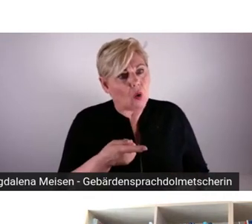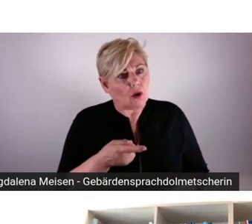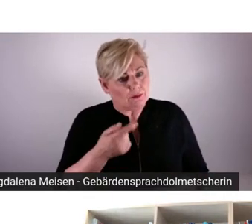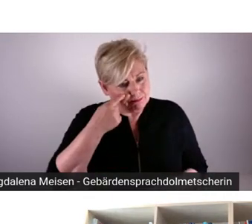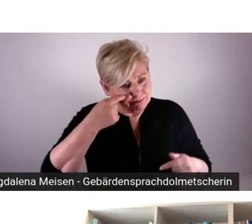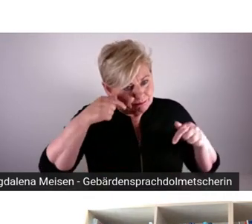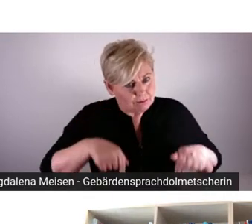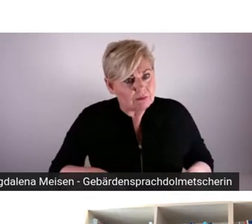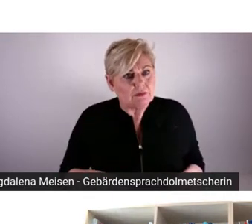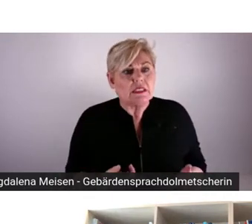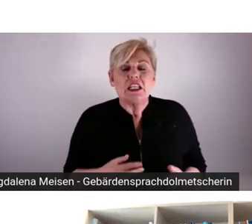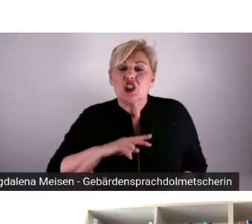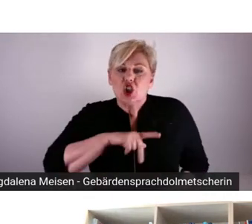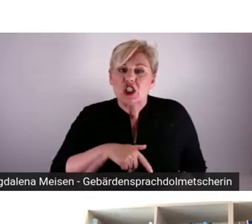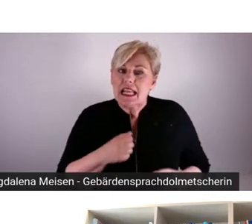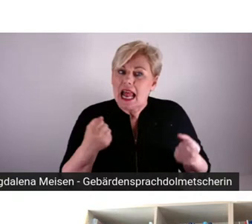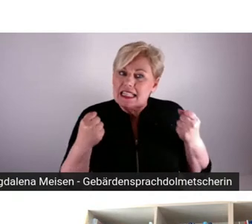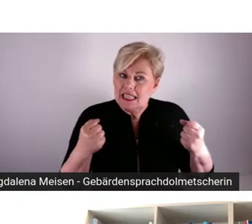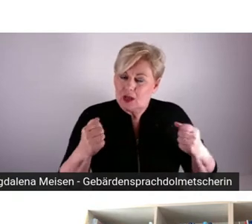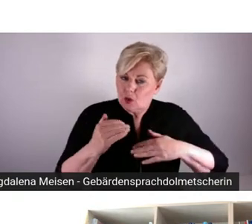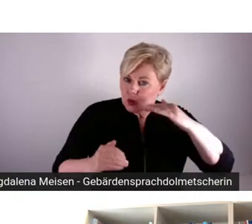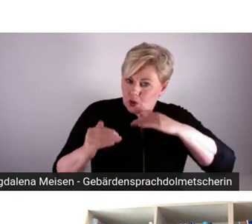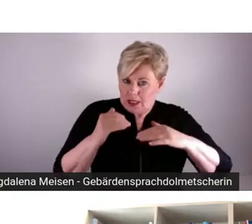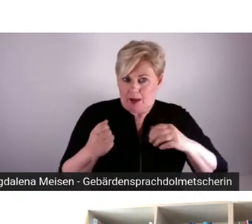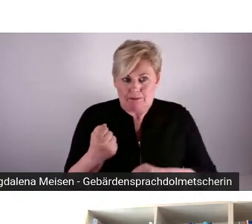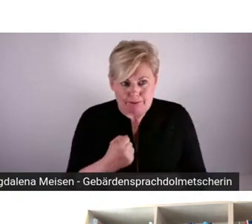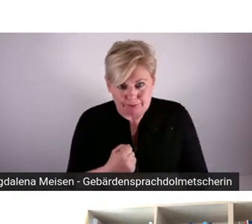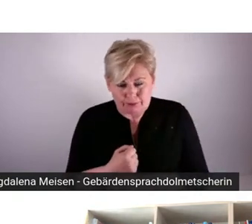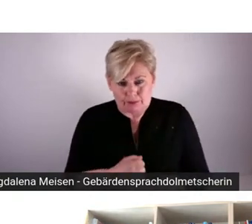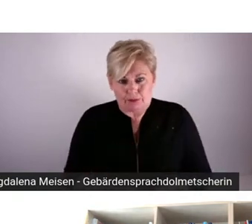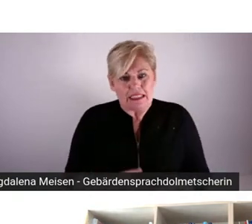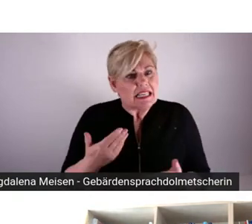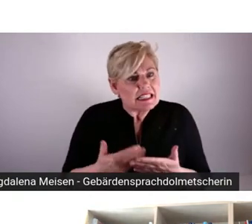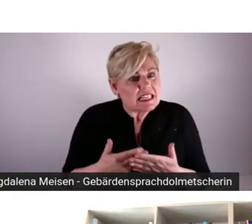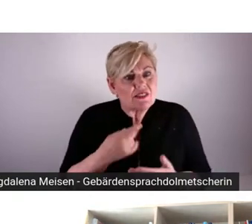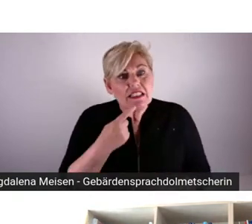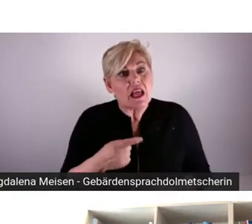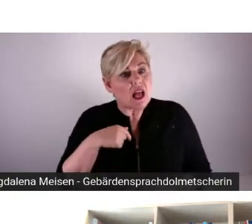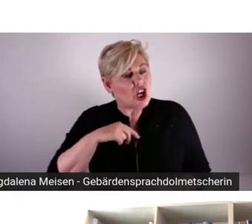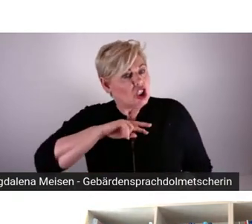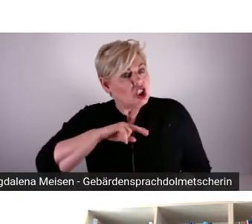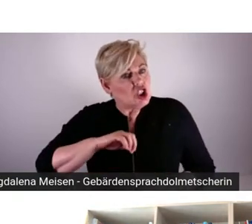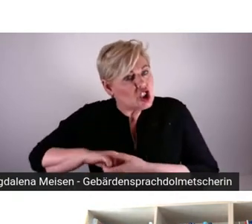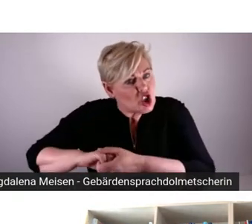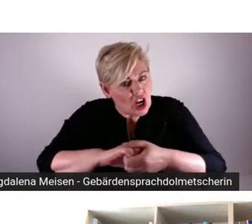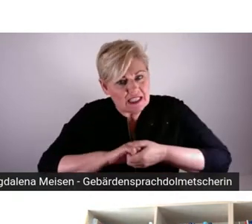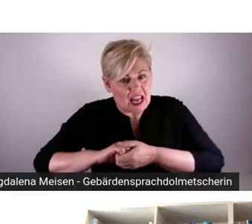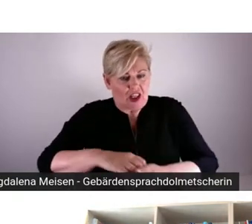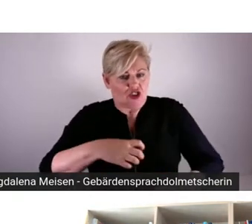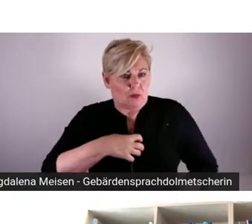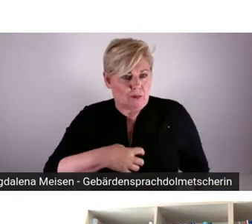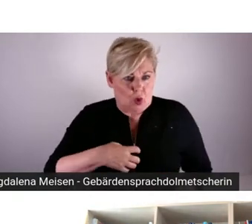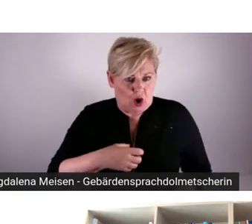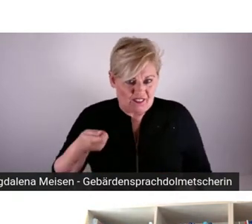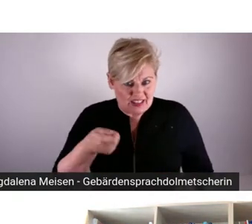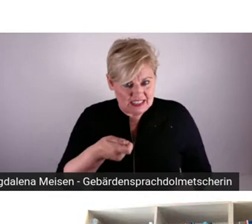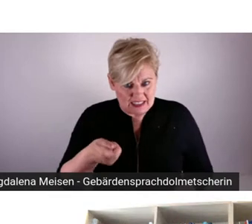den Sozialversicherungssystemen zu arbeiten. Deswegen sagen wir, eine solidarische Bürgerversicherung